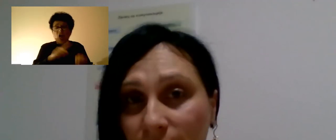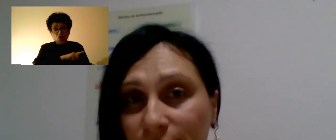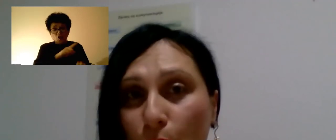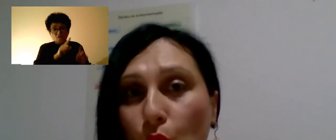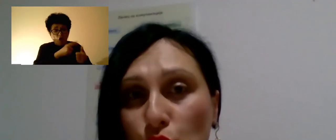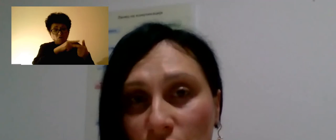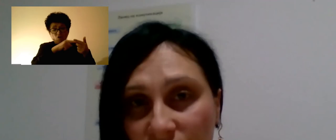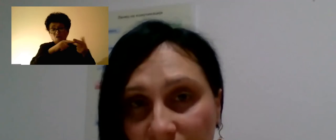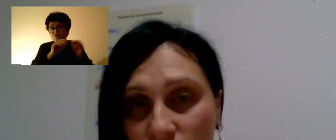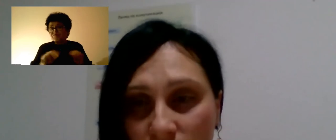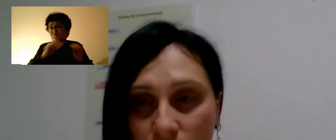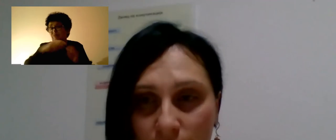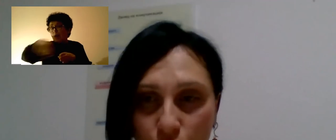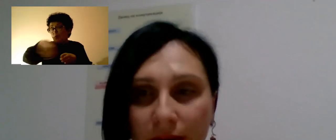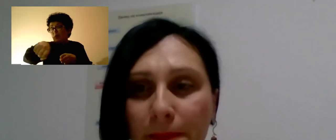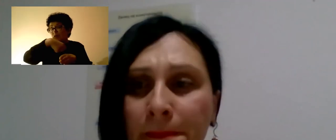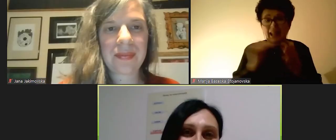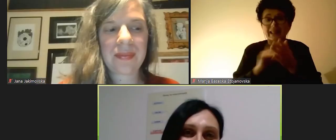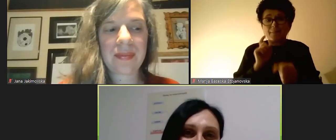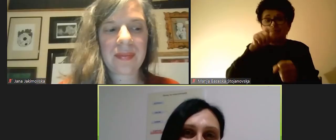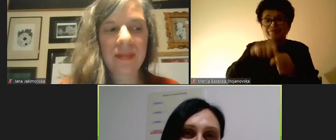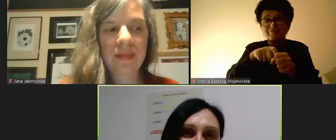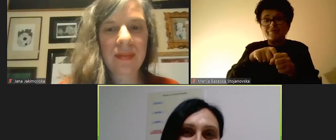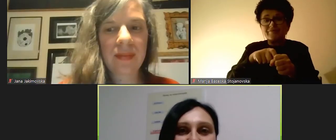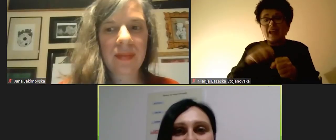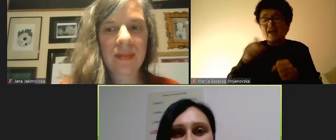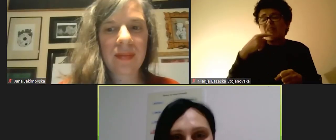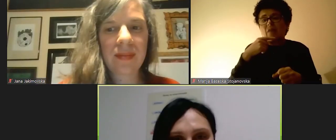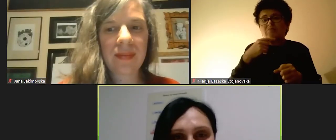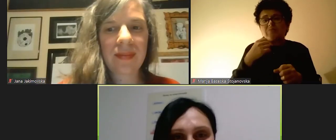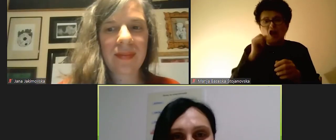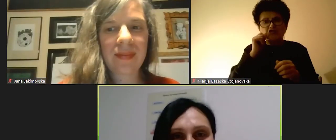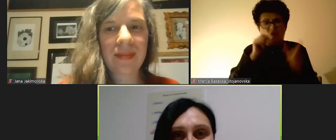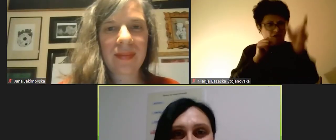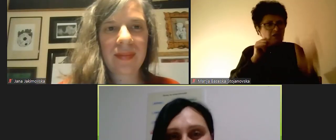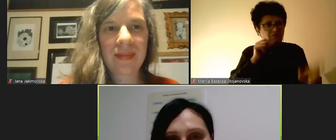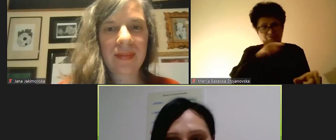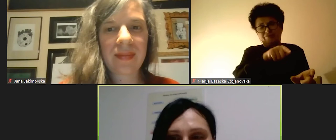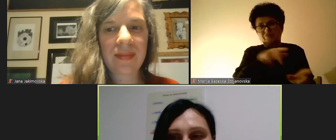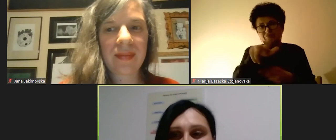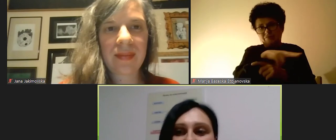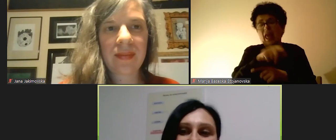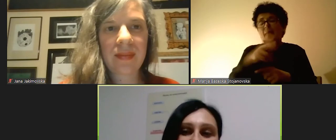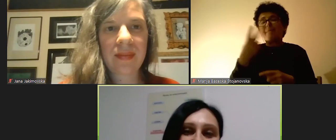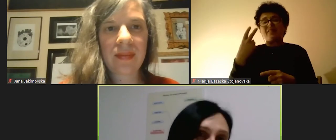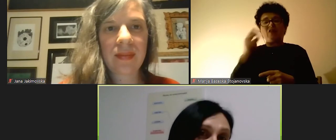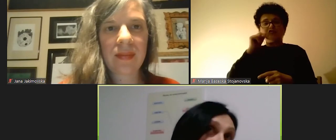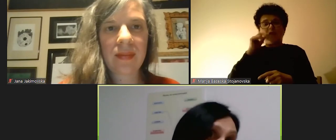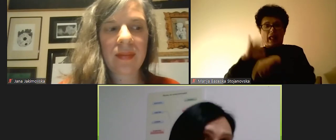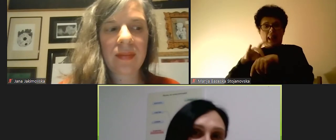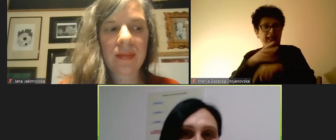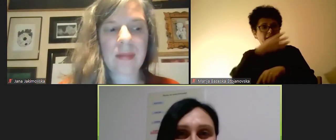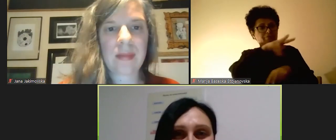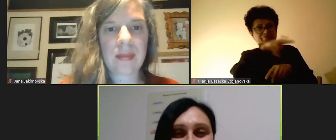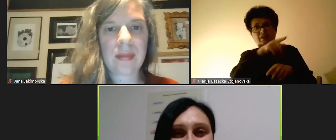по-конструктивни начини на однесување. Третманот е со двајца терапевти, по